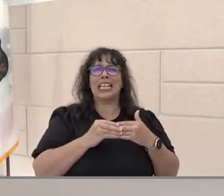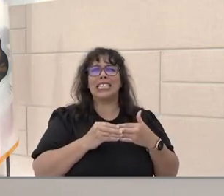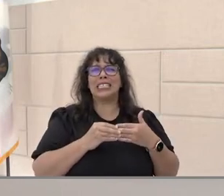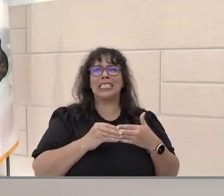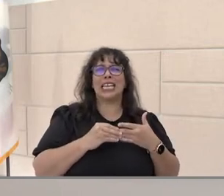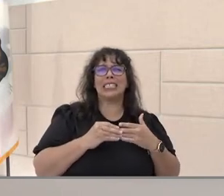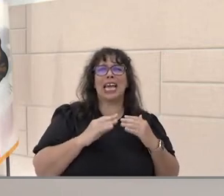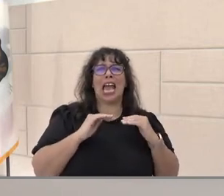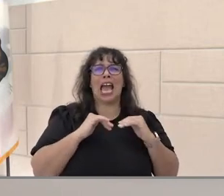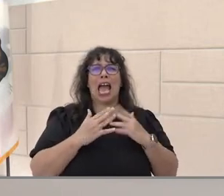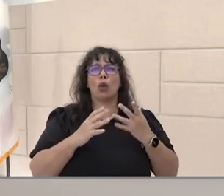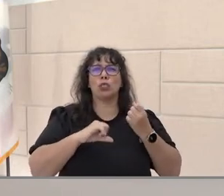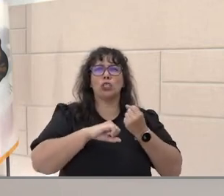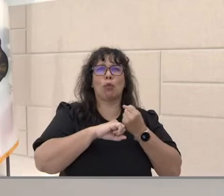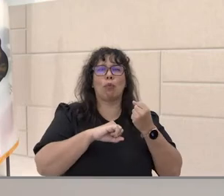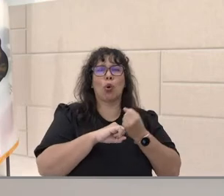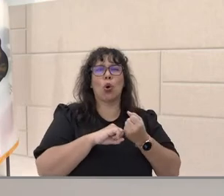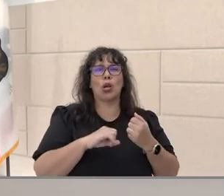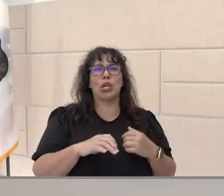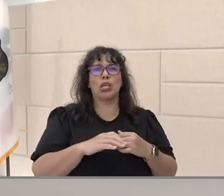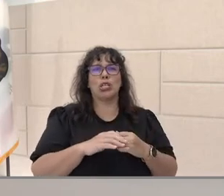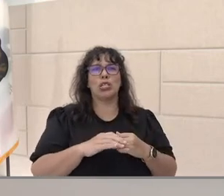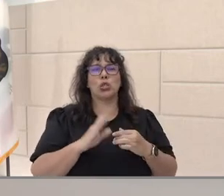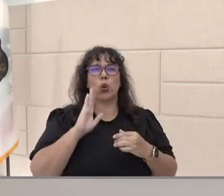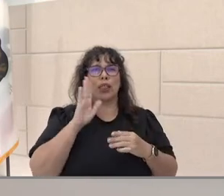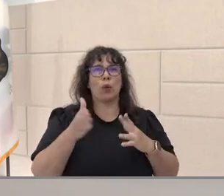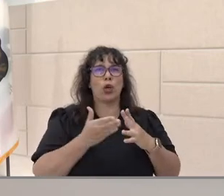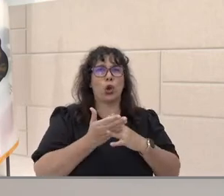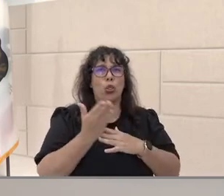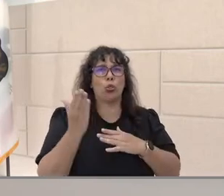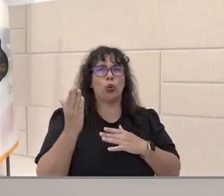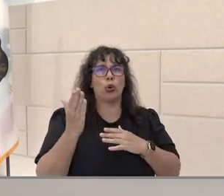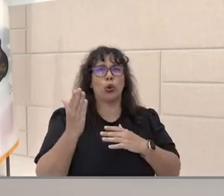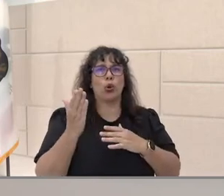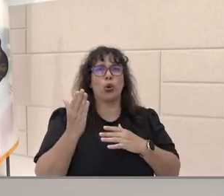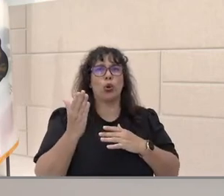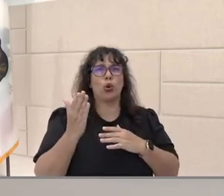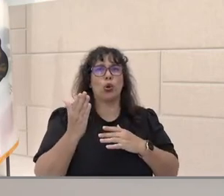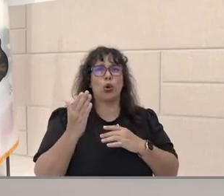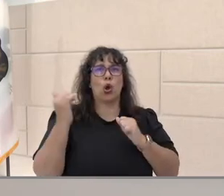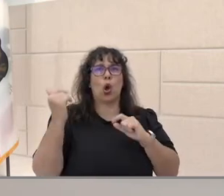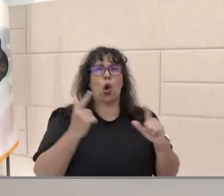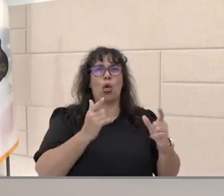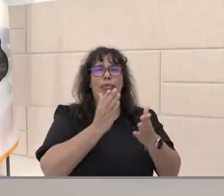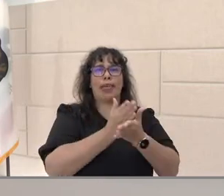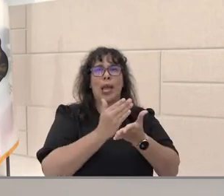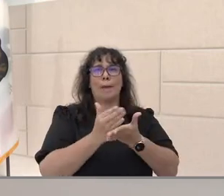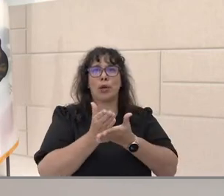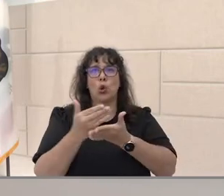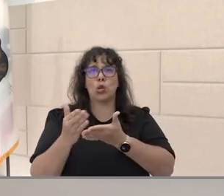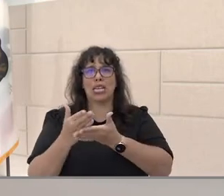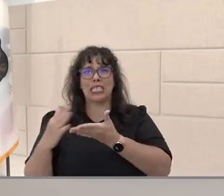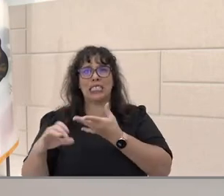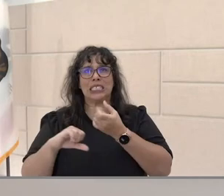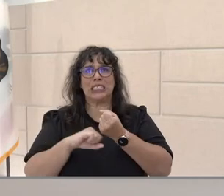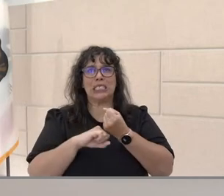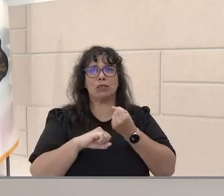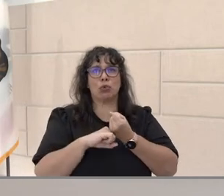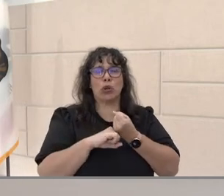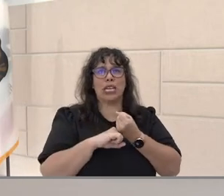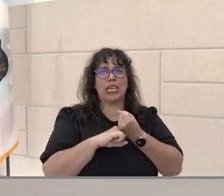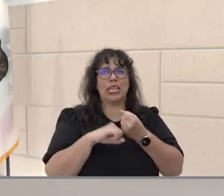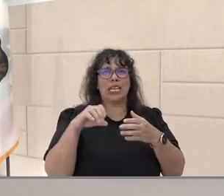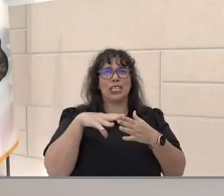ដើម្បីធ្វើយ៉ាងណាឲ្យដើម្បីឲ្យគ្រូទទួលការហ្វឹកហាត់ទៅលើចំណុចទាំងអស់ហ្នឹង